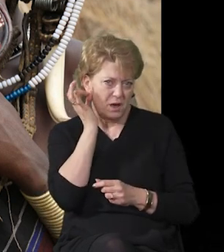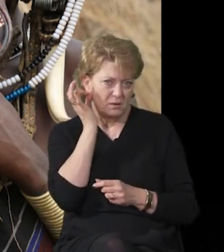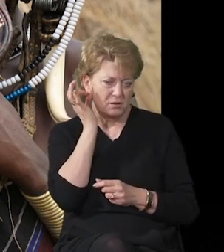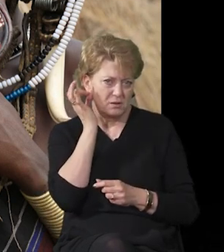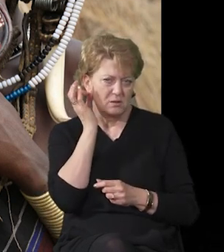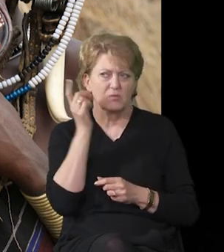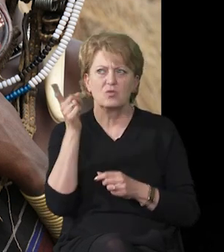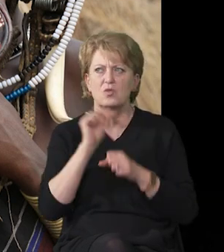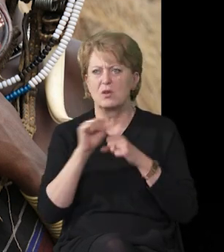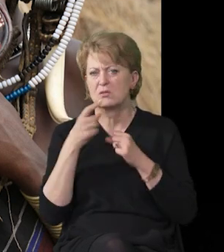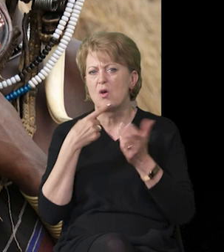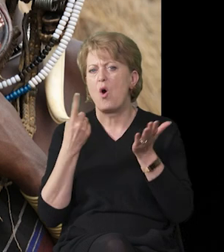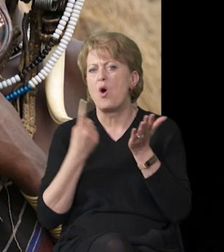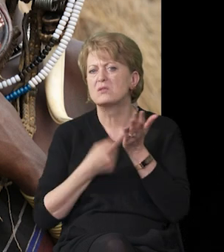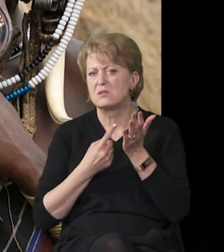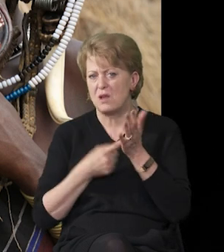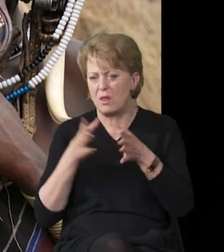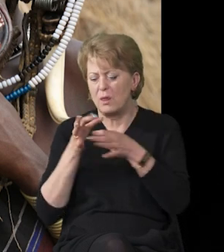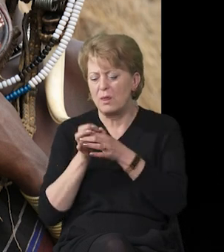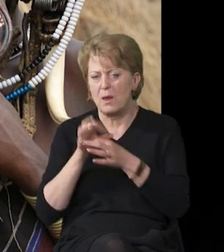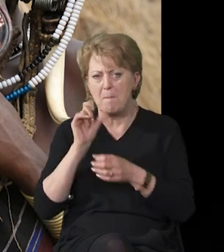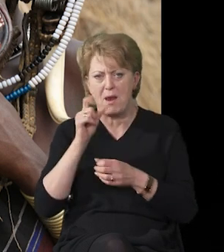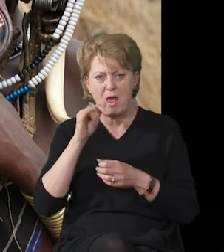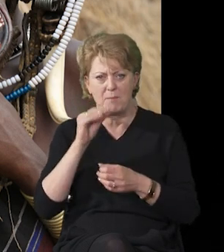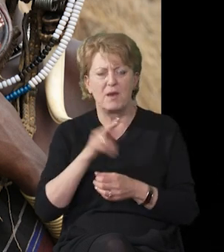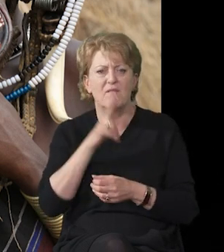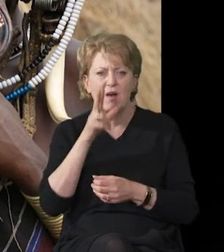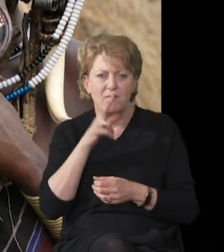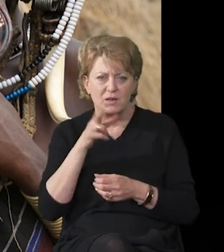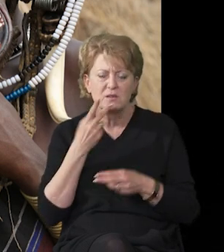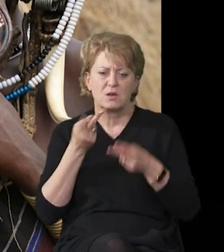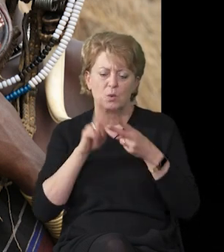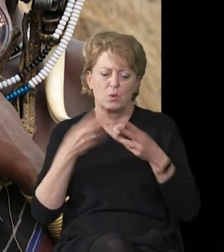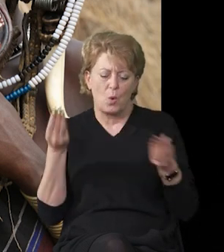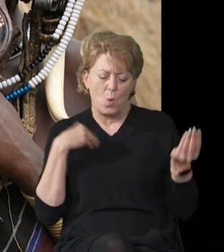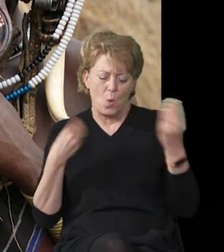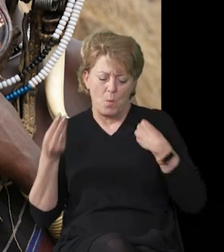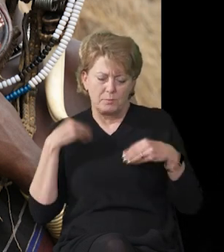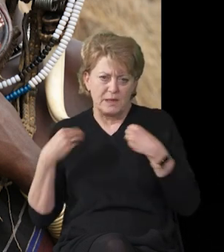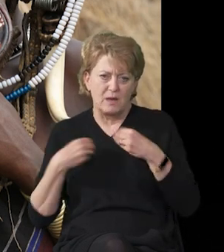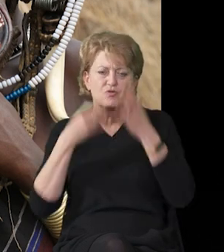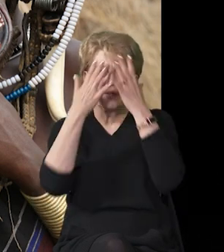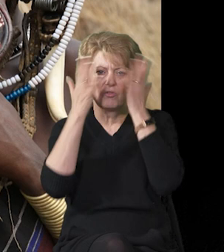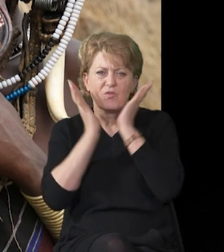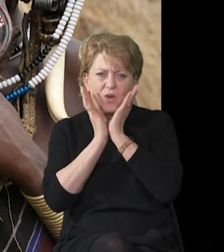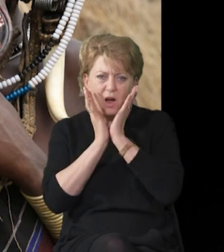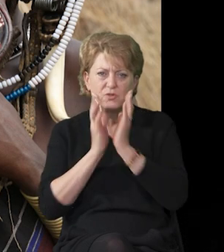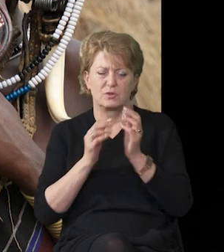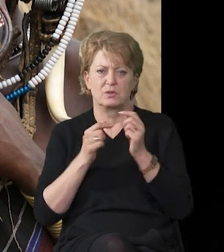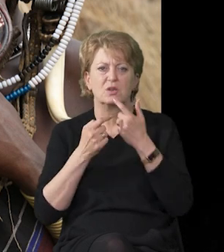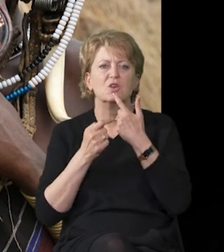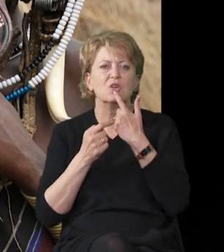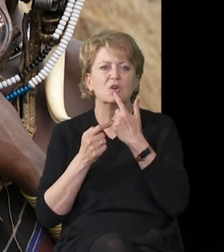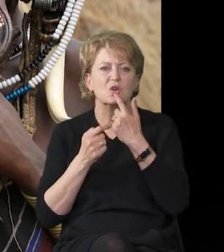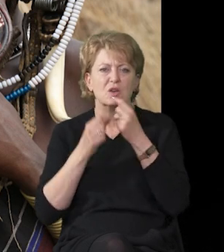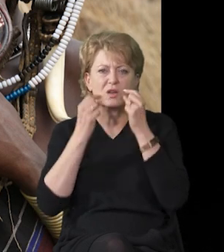to jest chyba ostatnie plemię w Afryce, które upiększa swoje ciała, a w zasadzie swoje twarze rozcinaniem dolnej